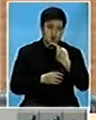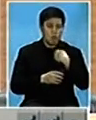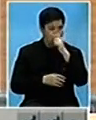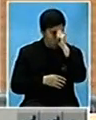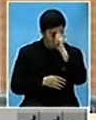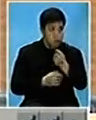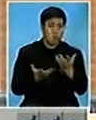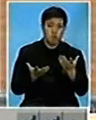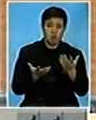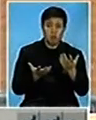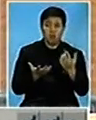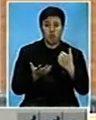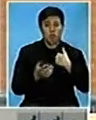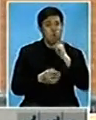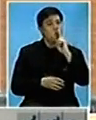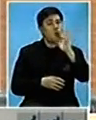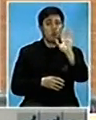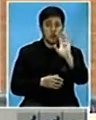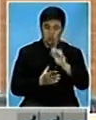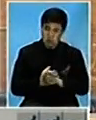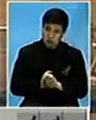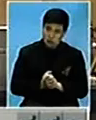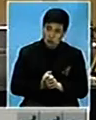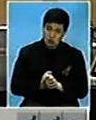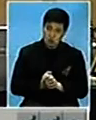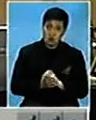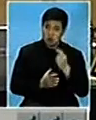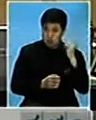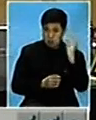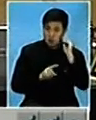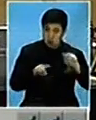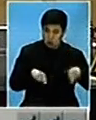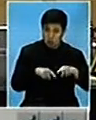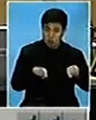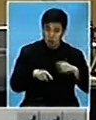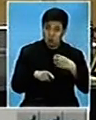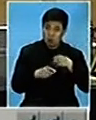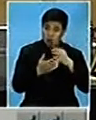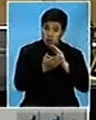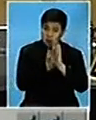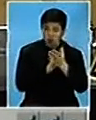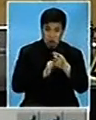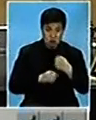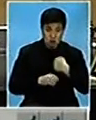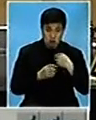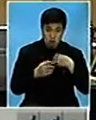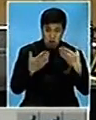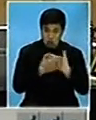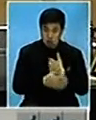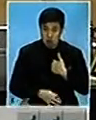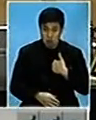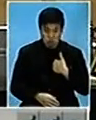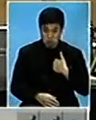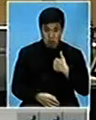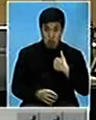ครับผมไม่ได้กล่าวหาท่านครับ ไม่ใช่ครับท่านดูเทปได้เมื่อกี้ท่านบอกว่าผมอยากเปลี่ยนแปลงเหรอครับผมไม่อยากเปลี่ยนแปลงนะครับท่านไ